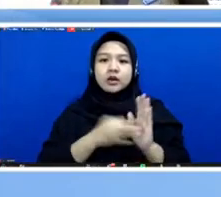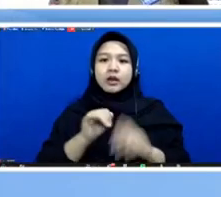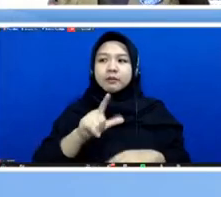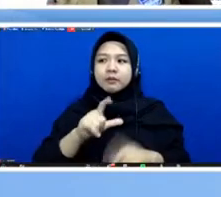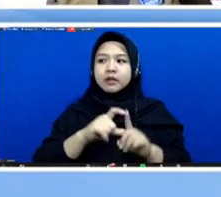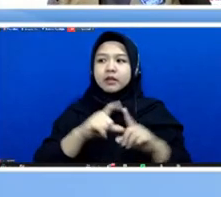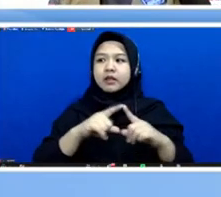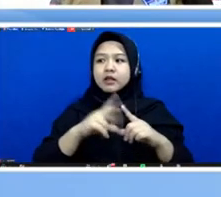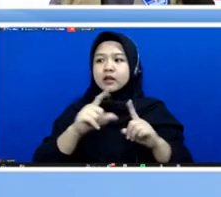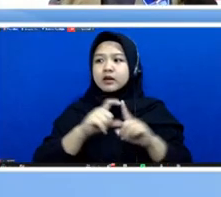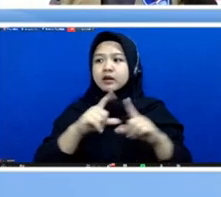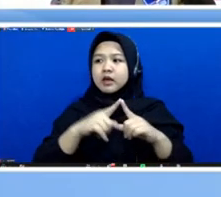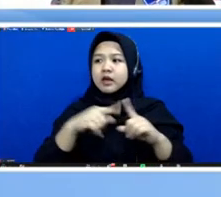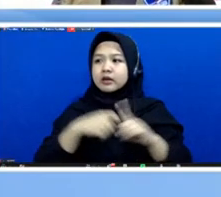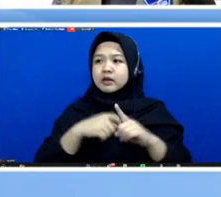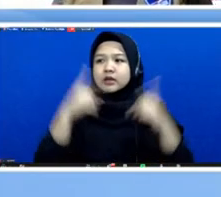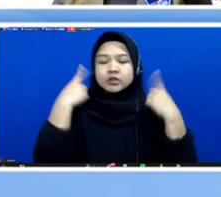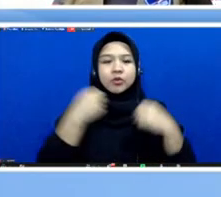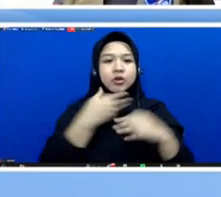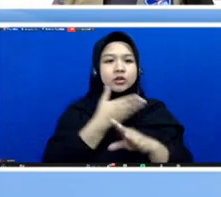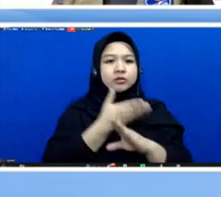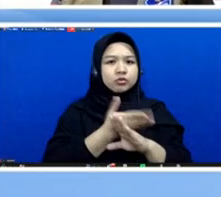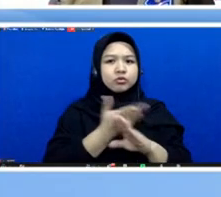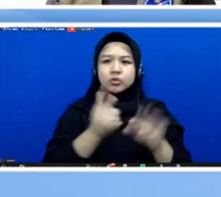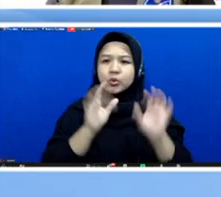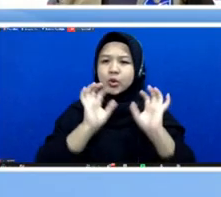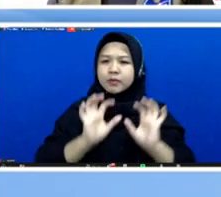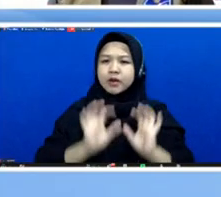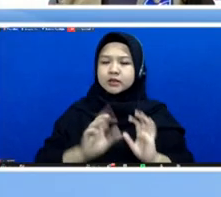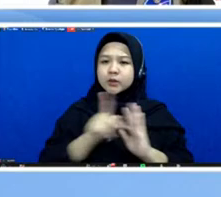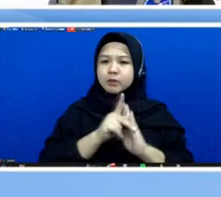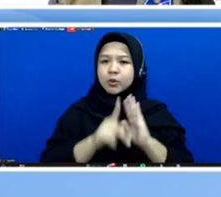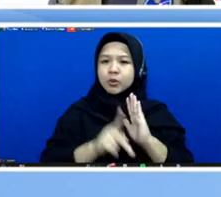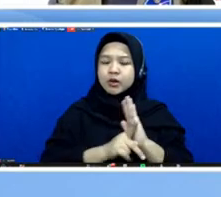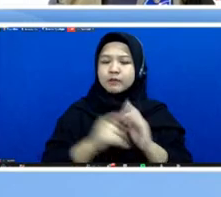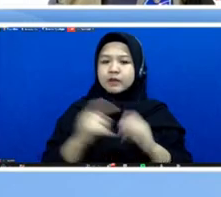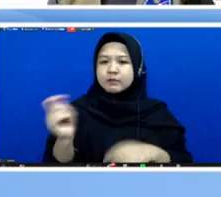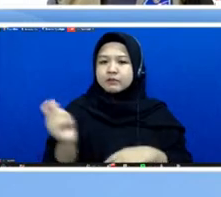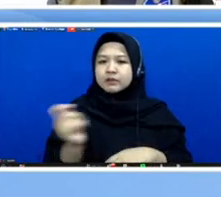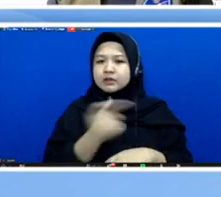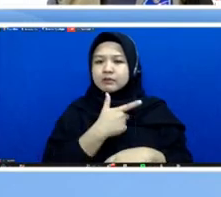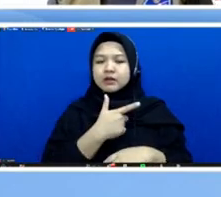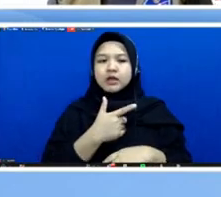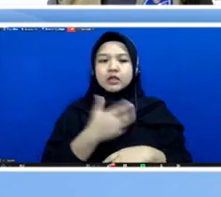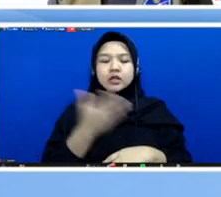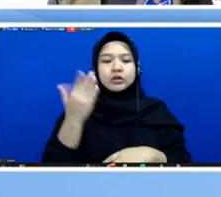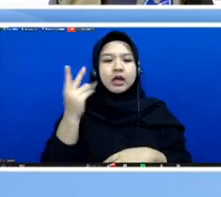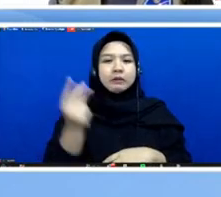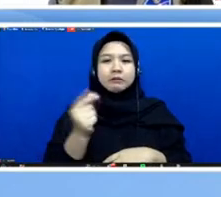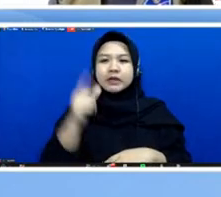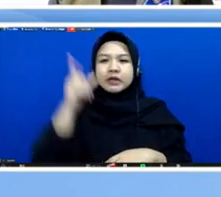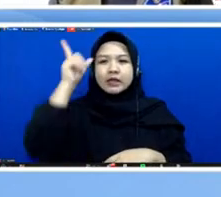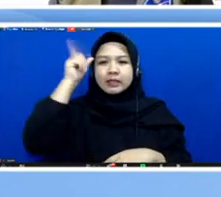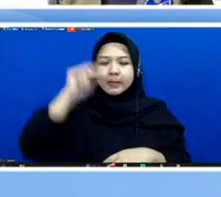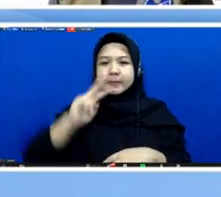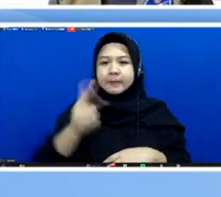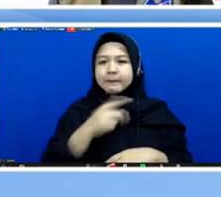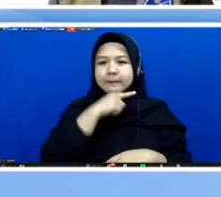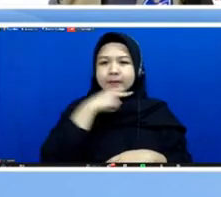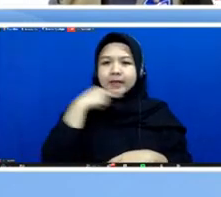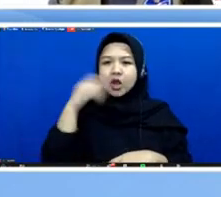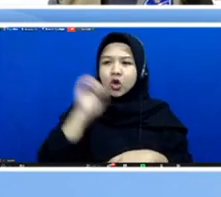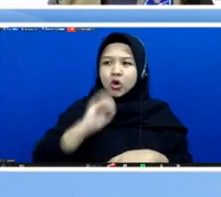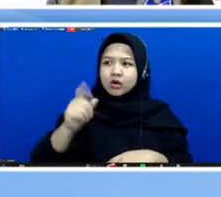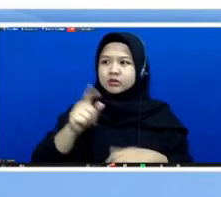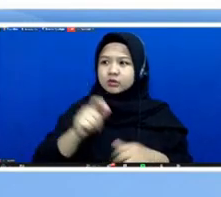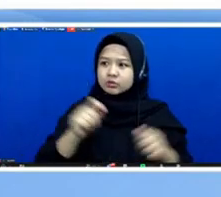dari Jawa Timur ya, sungguh luar biasa sebenarnya program yang percepatannya dari waktu itu yang hampir hitam ke merah ke orange itu juga